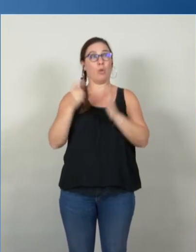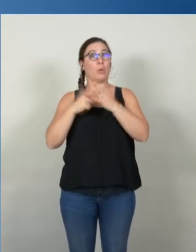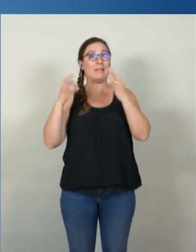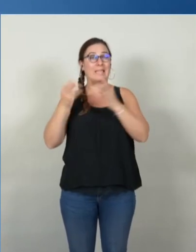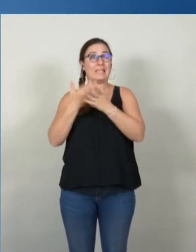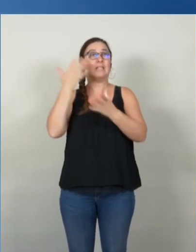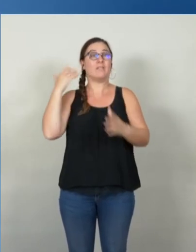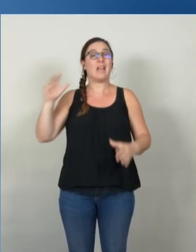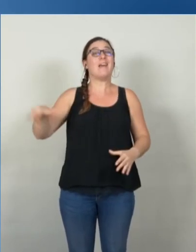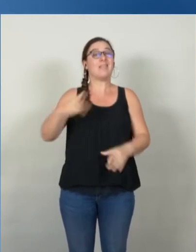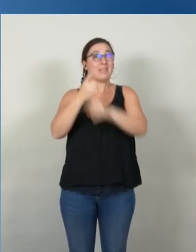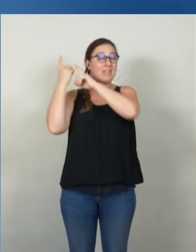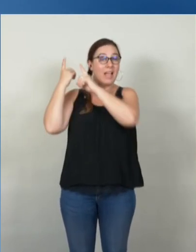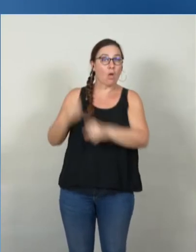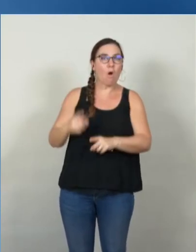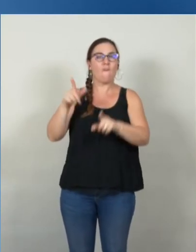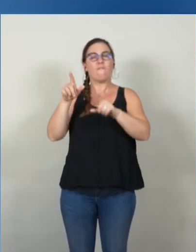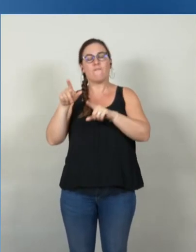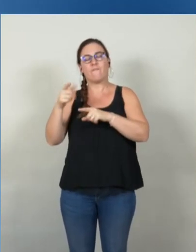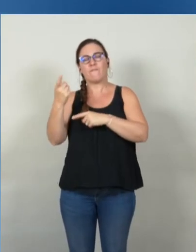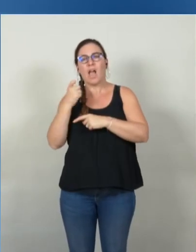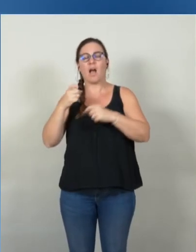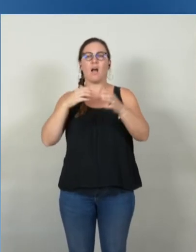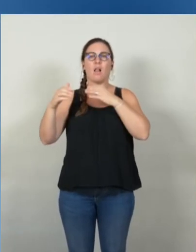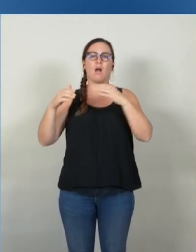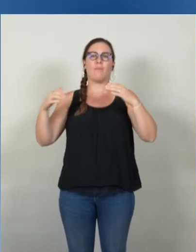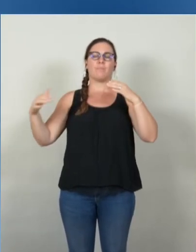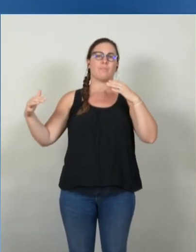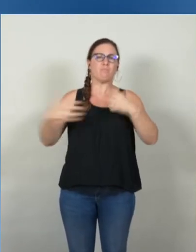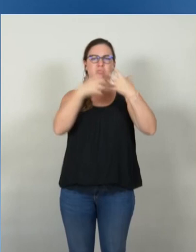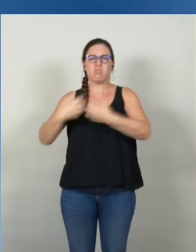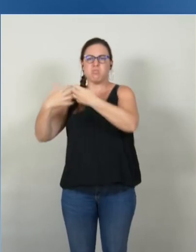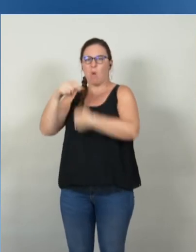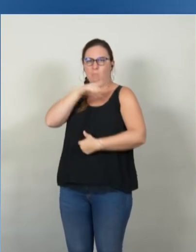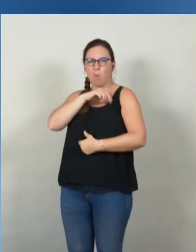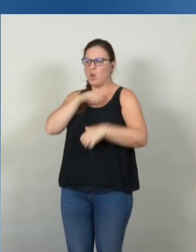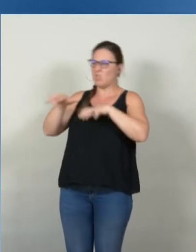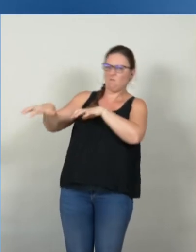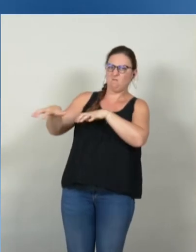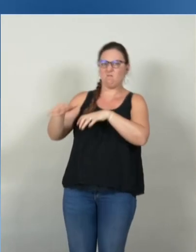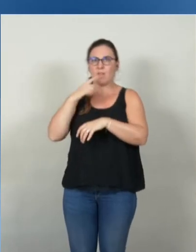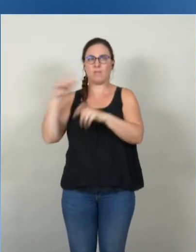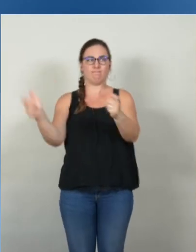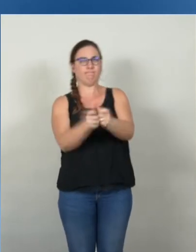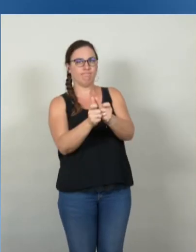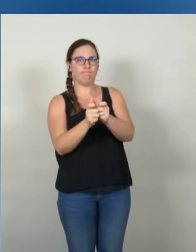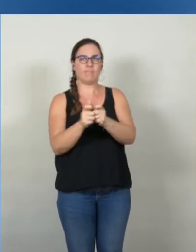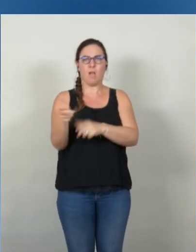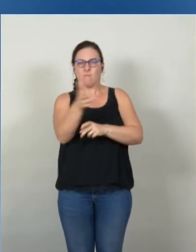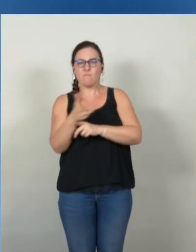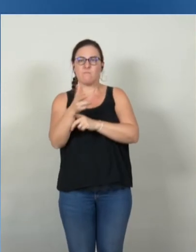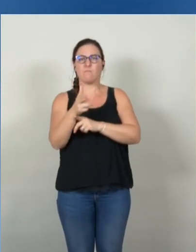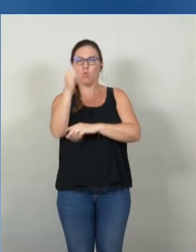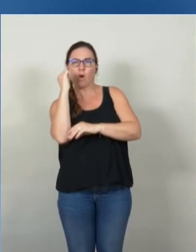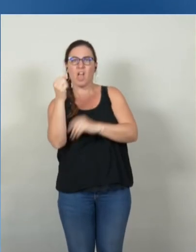y a 13 ans à la suite des émeutes quand les délinquants voulaient interdire à la police de venir arrêter les auteurs de hold-up d'Uriage à